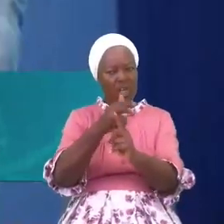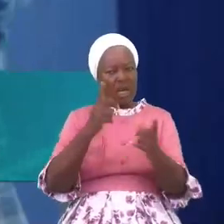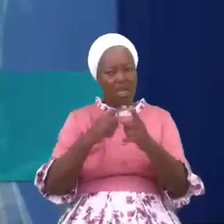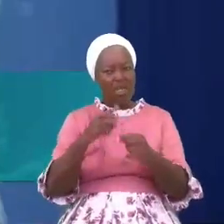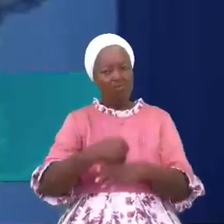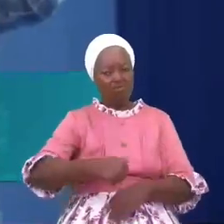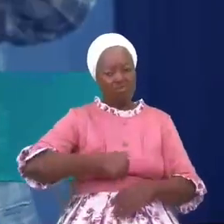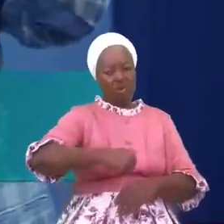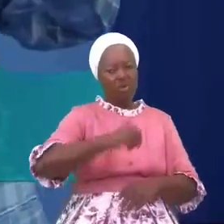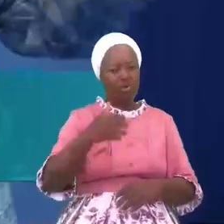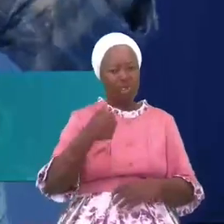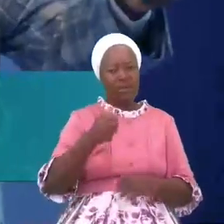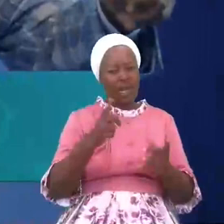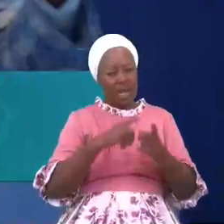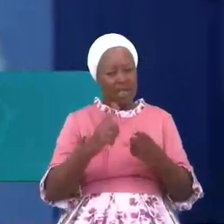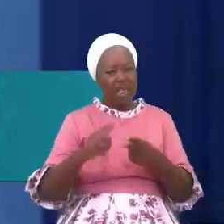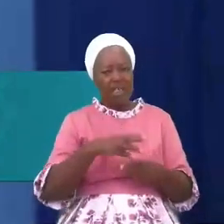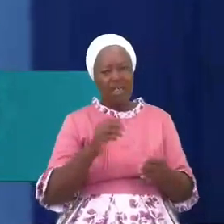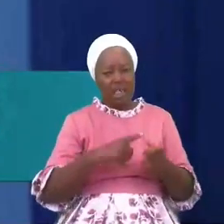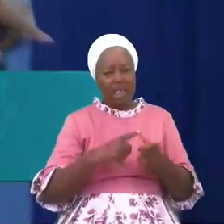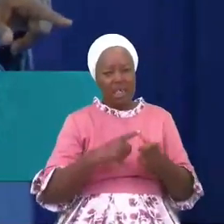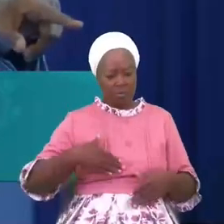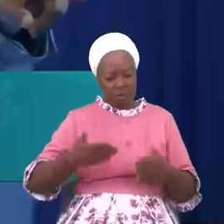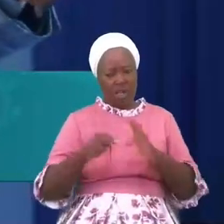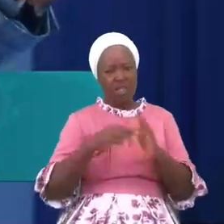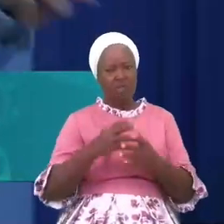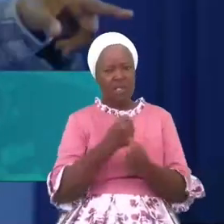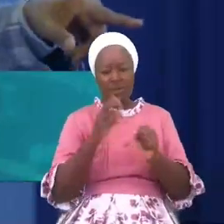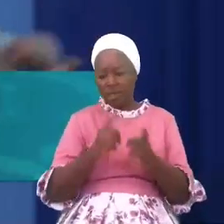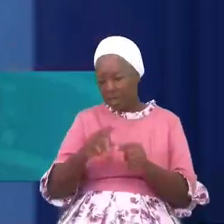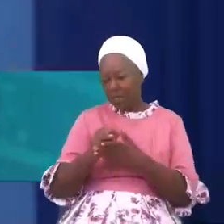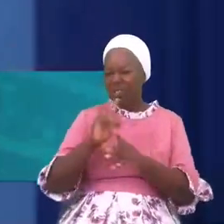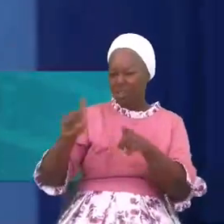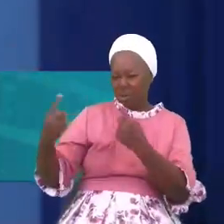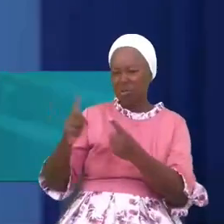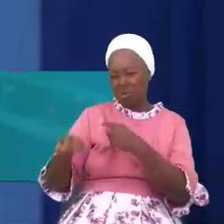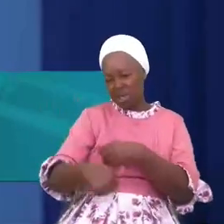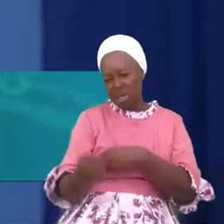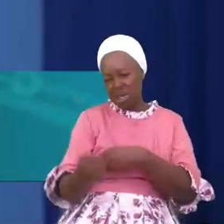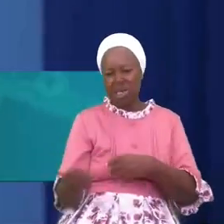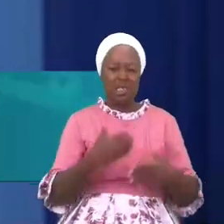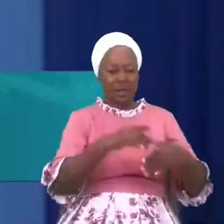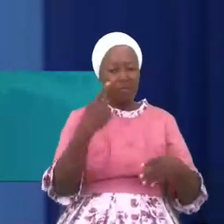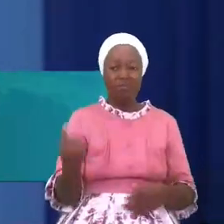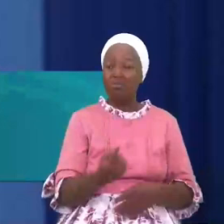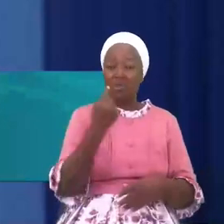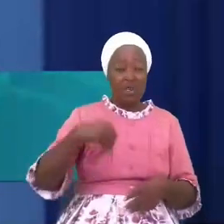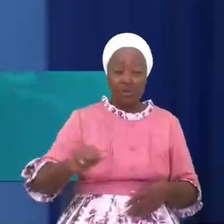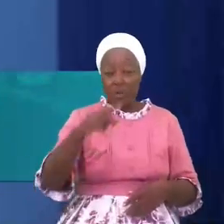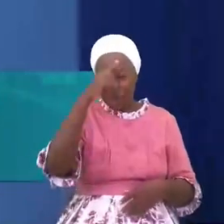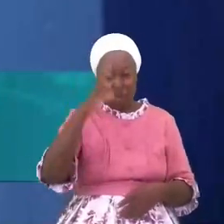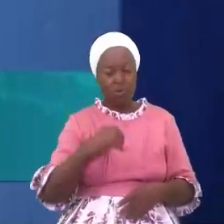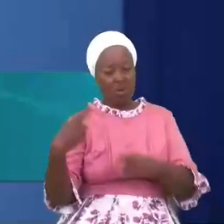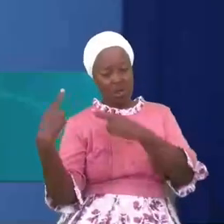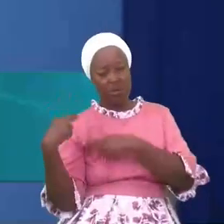à la volonté du Sauveur, celui-là est foutu. Il passera de l'autre côté pour toujours. Et parce